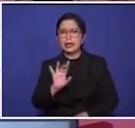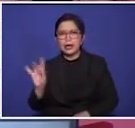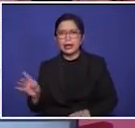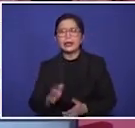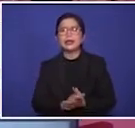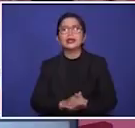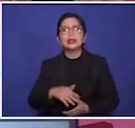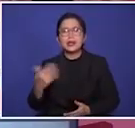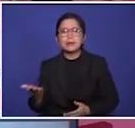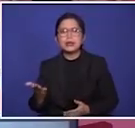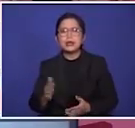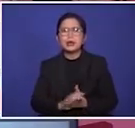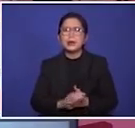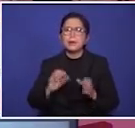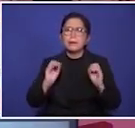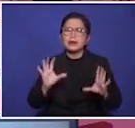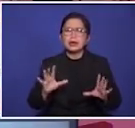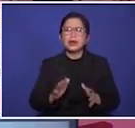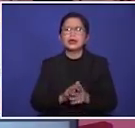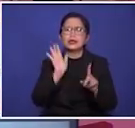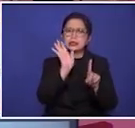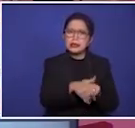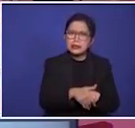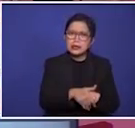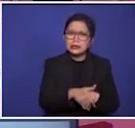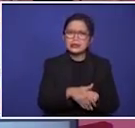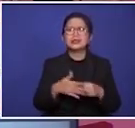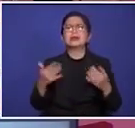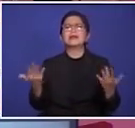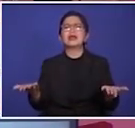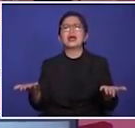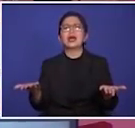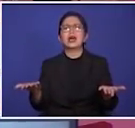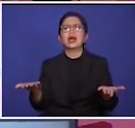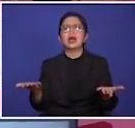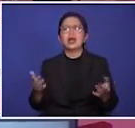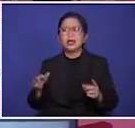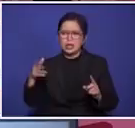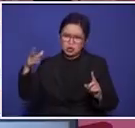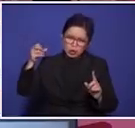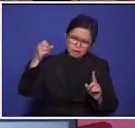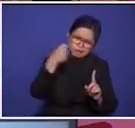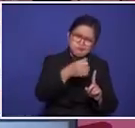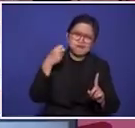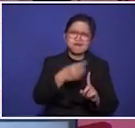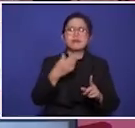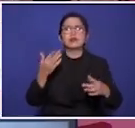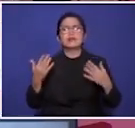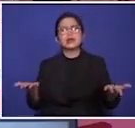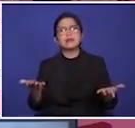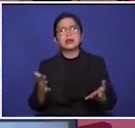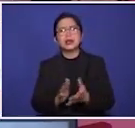kenyataan masih terjadi diskriminasi dan persekusi dari sisi HAM Apa strategi Anda untuk